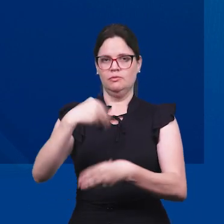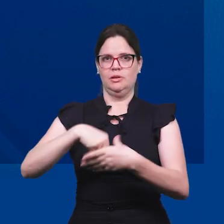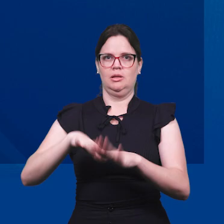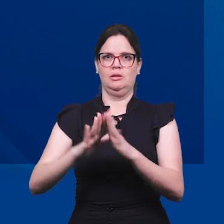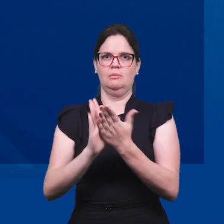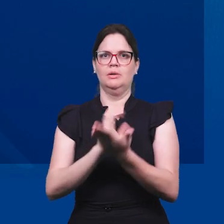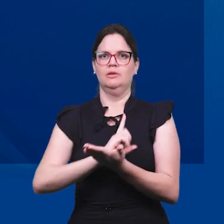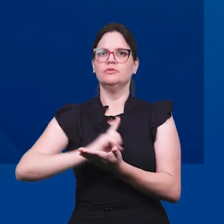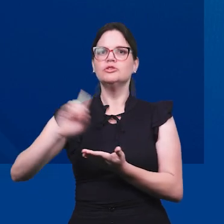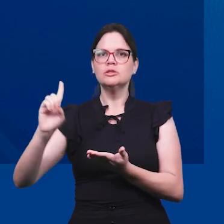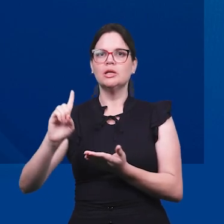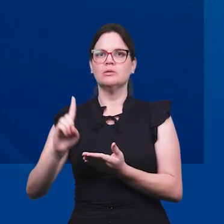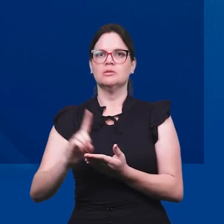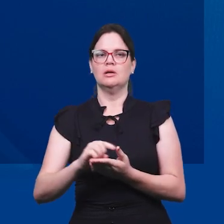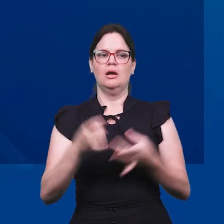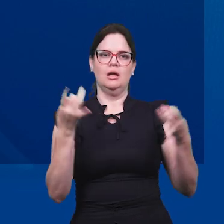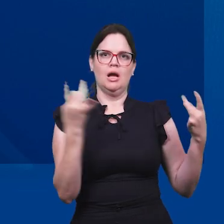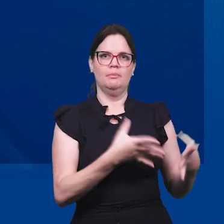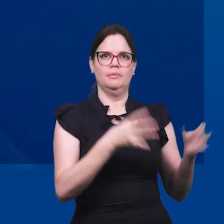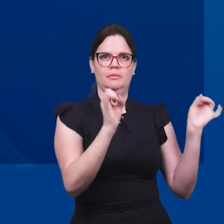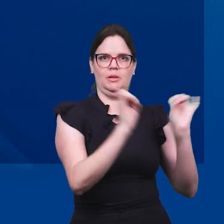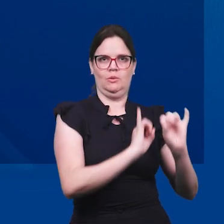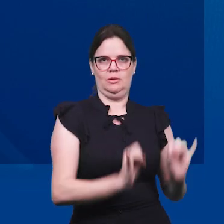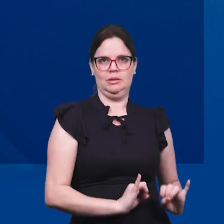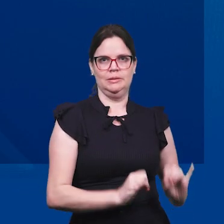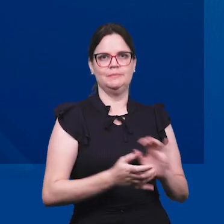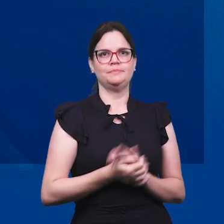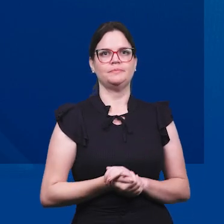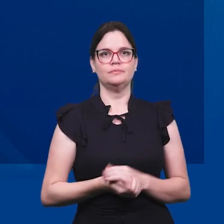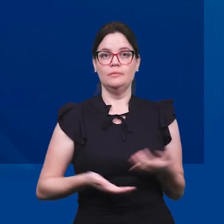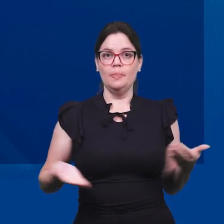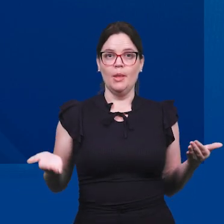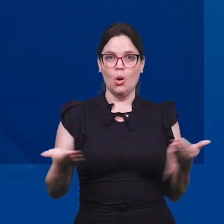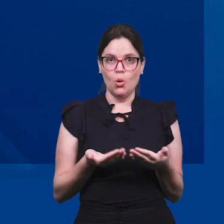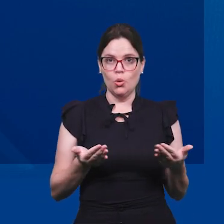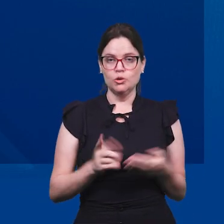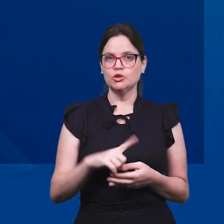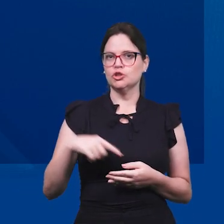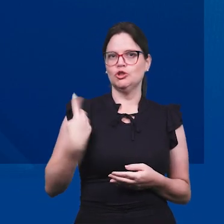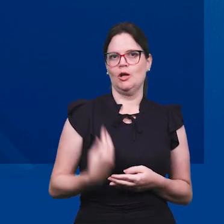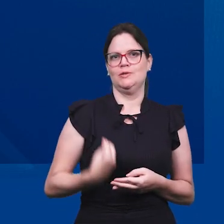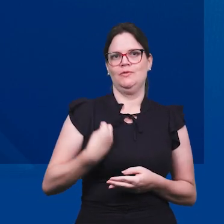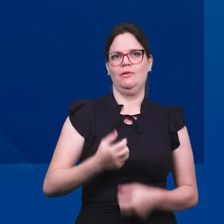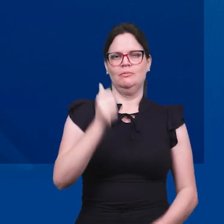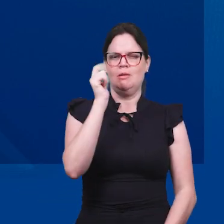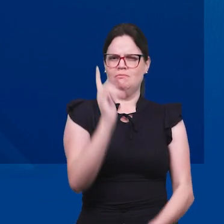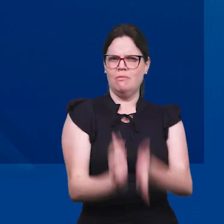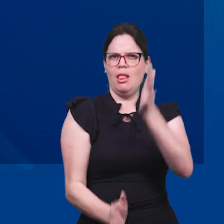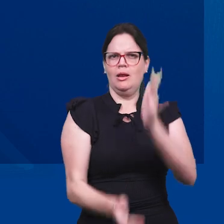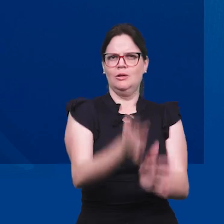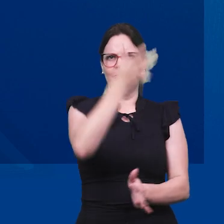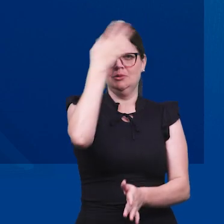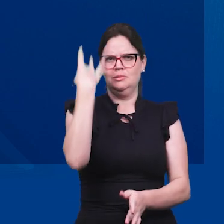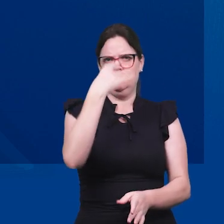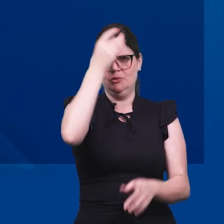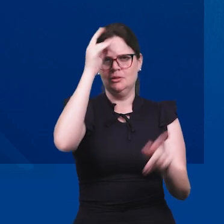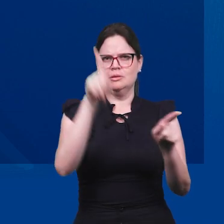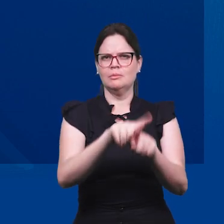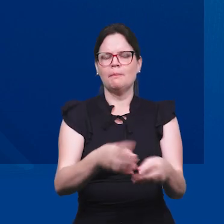parole, et quitter l'idolâtrie. Tandis qu'à nos jours, l'effusion du